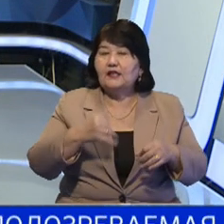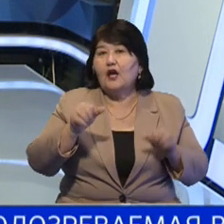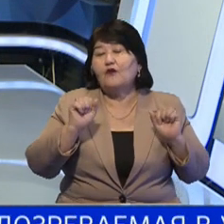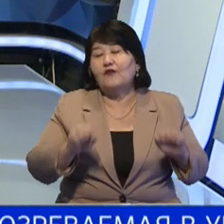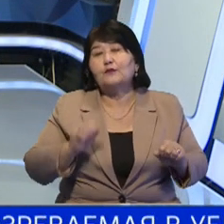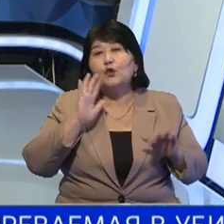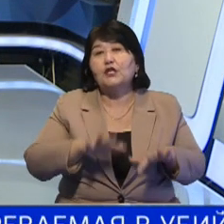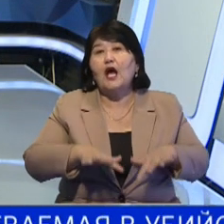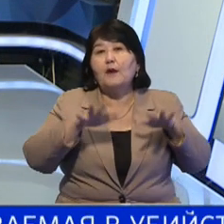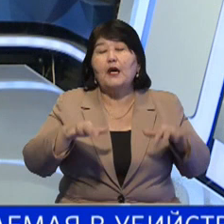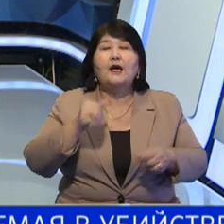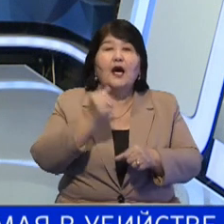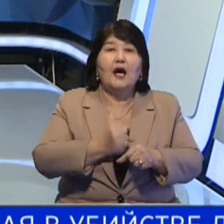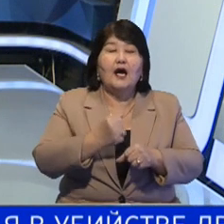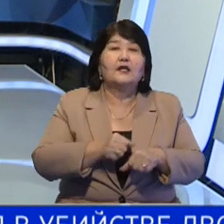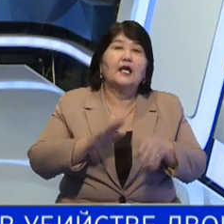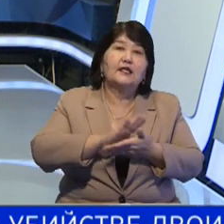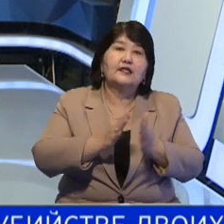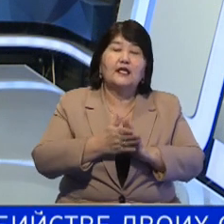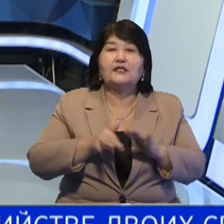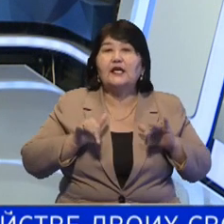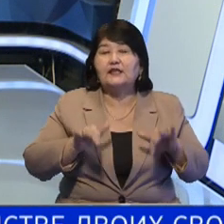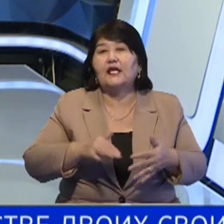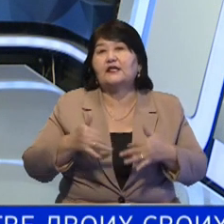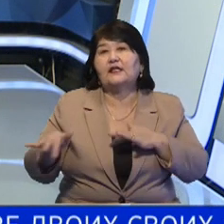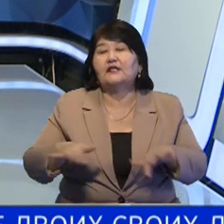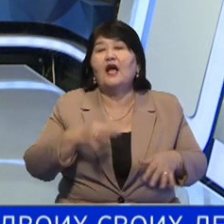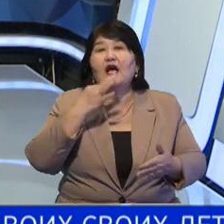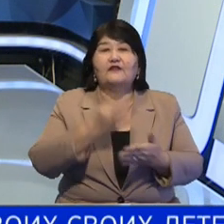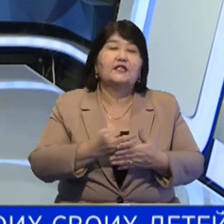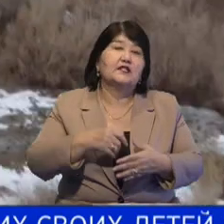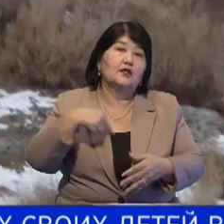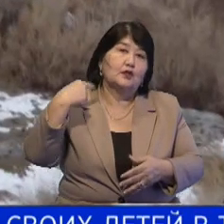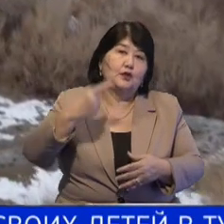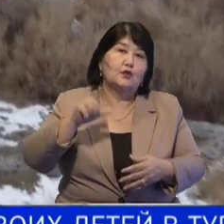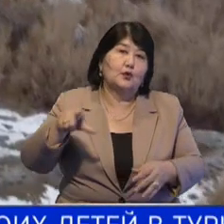возможным паводкам отрабатываются слаженность и алгоритм действий ответственных